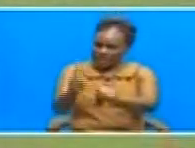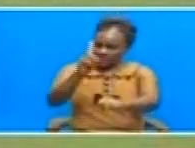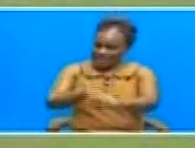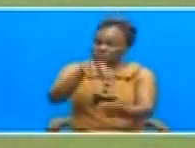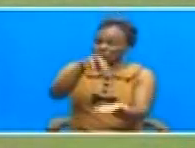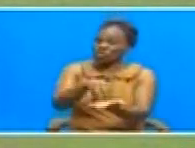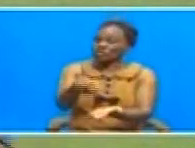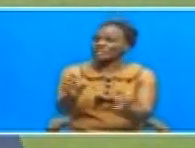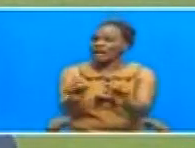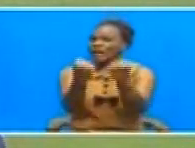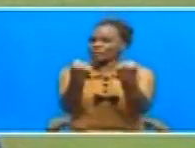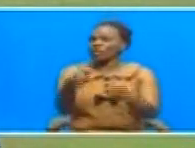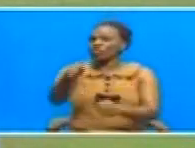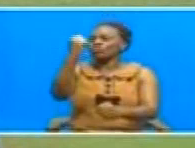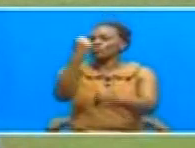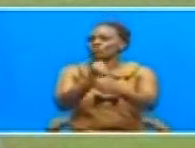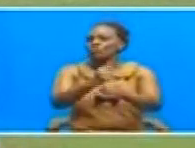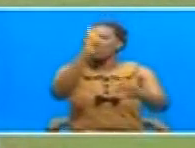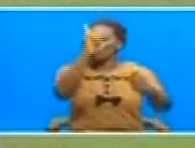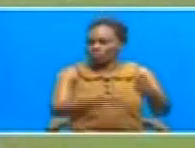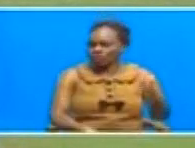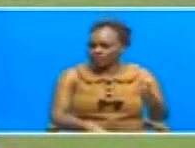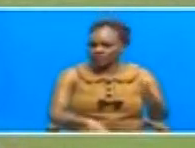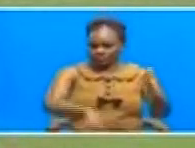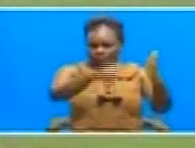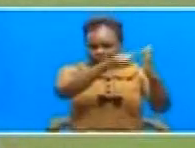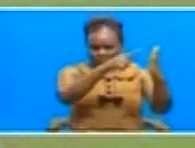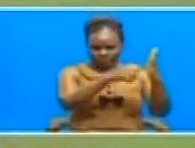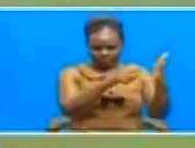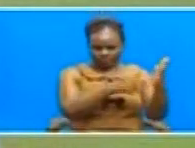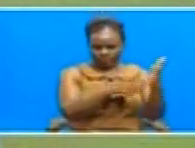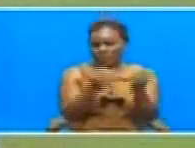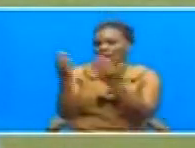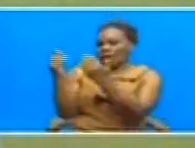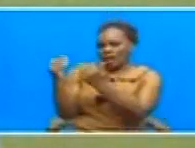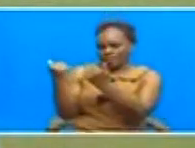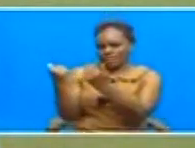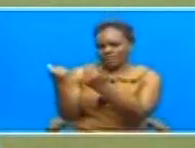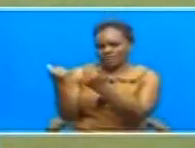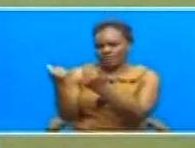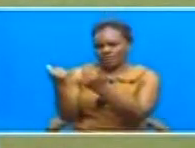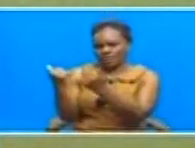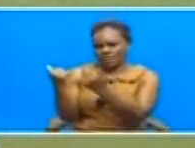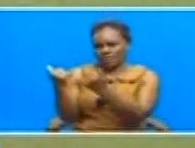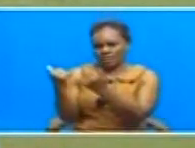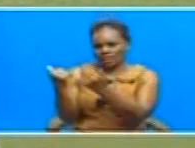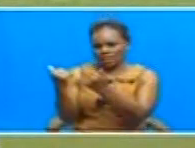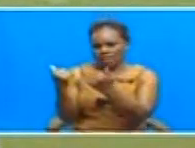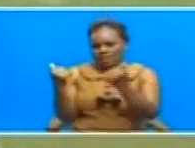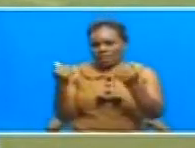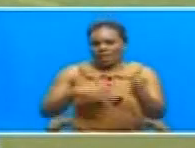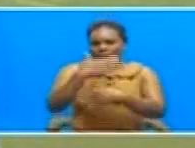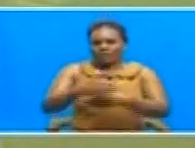ile ni vitu gani unavyotakana kufanya haswa. Hayo ni baada ya kwenda mapumziko na kurudi tena